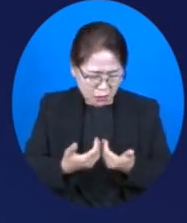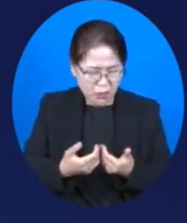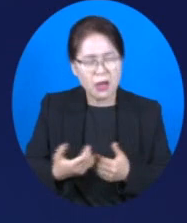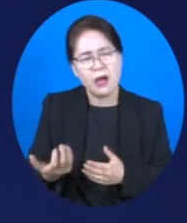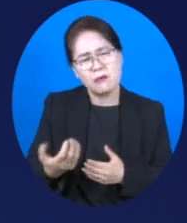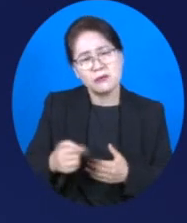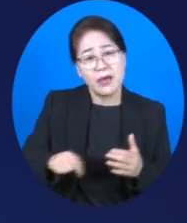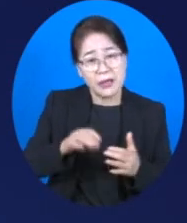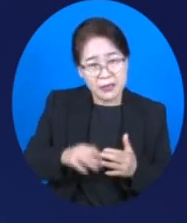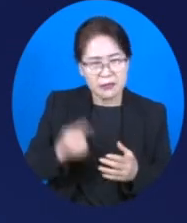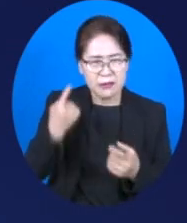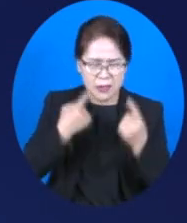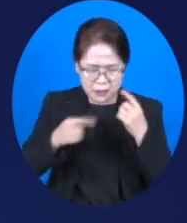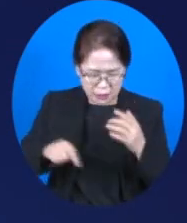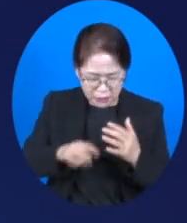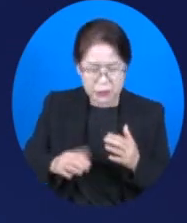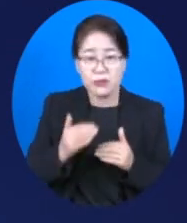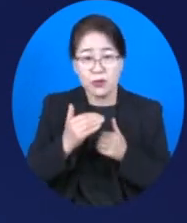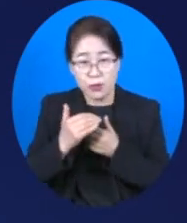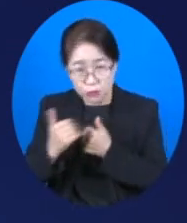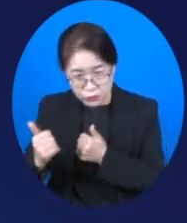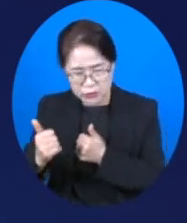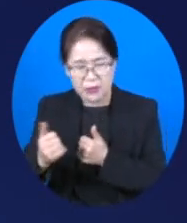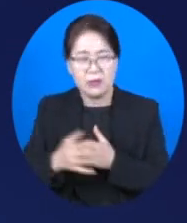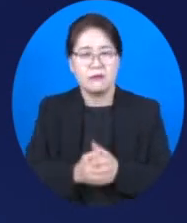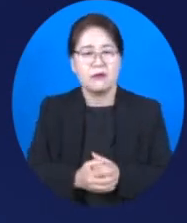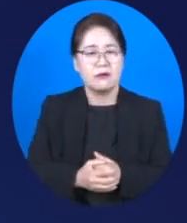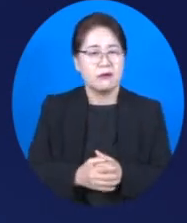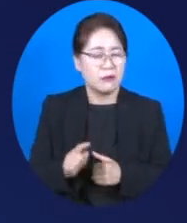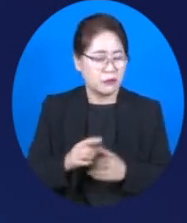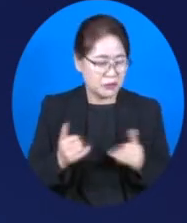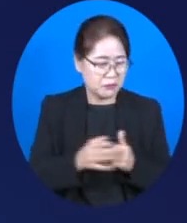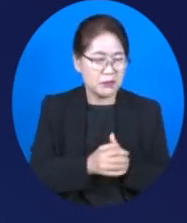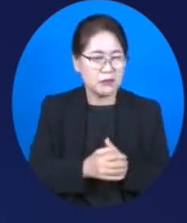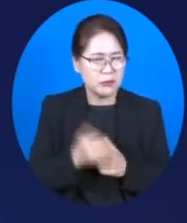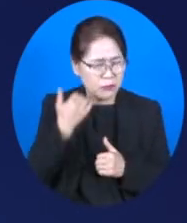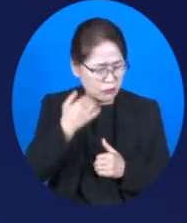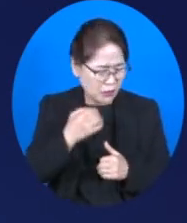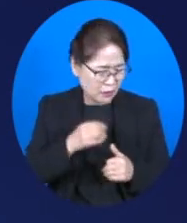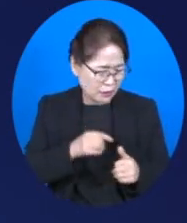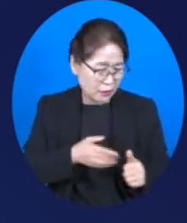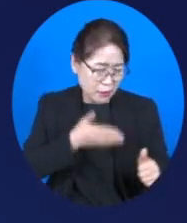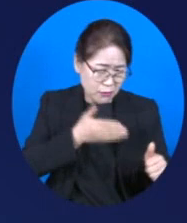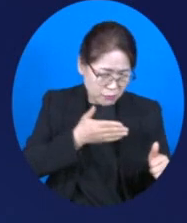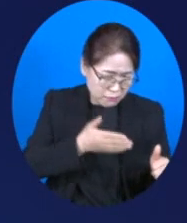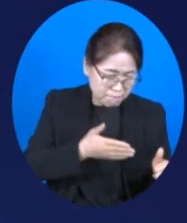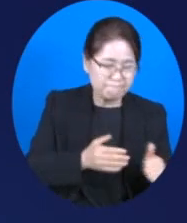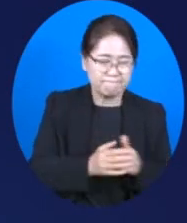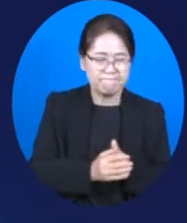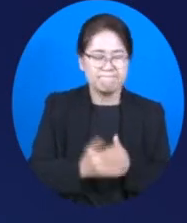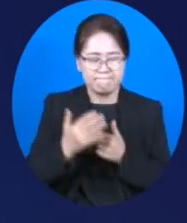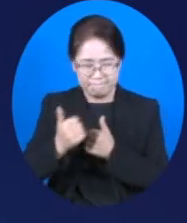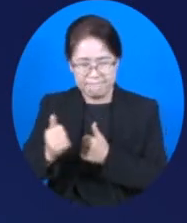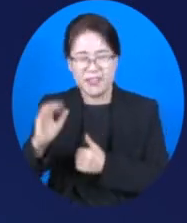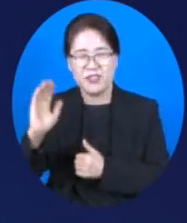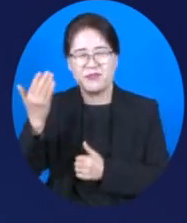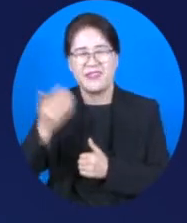속에서 부르심을 받습니다. 또 어떤 사람은 누군가의 강력한 권면에 의해서 부르심을 받기도